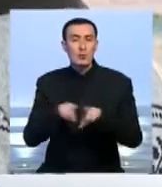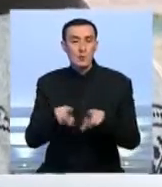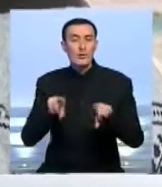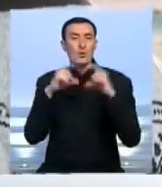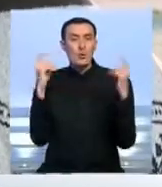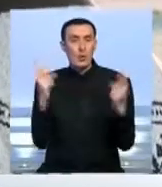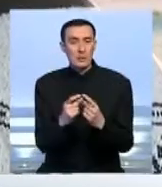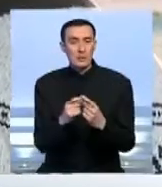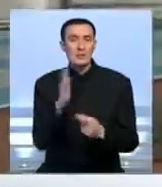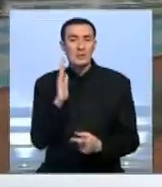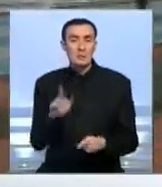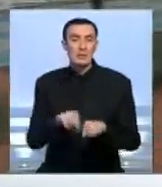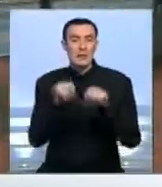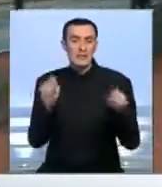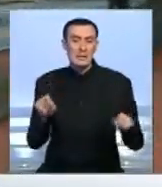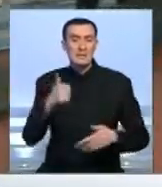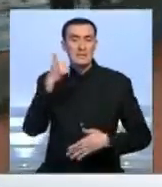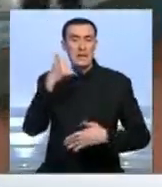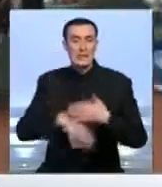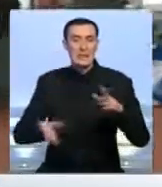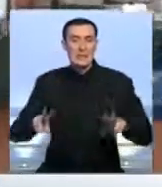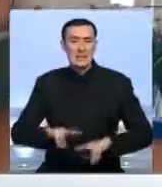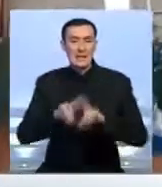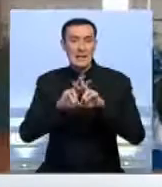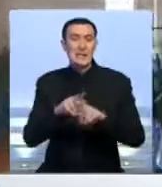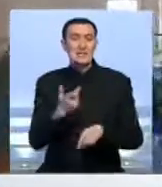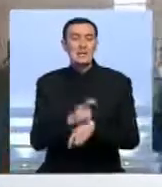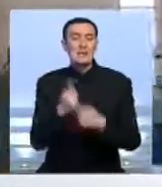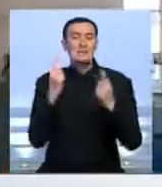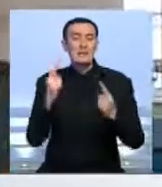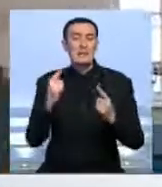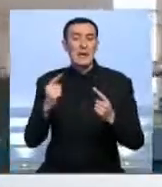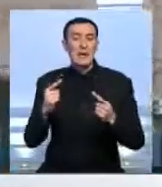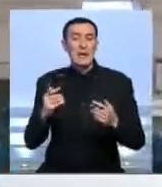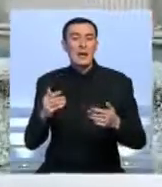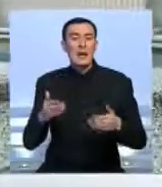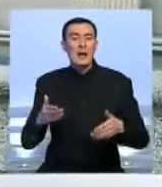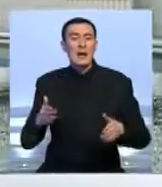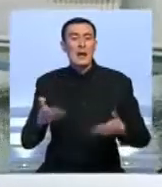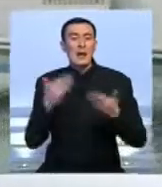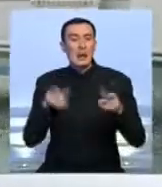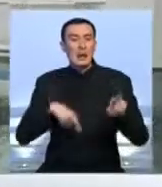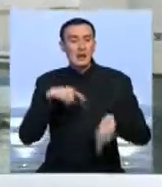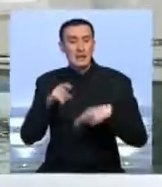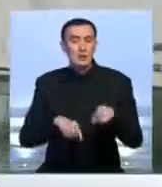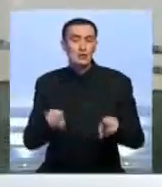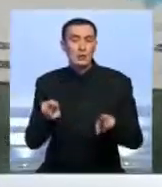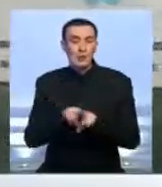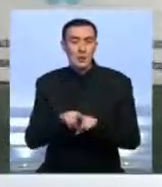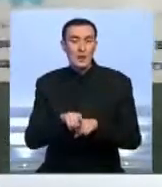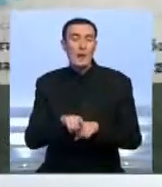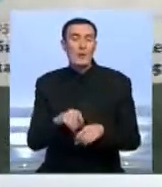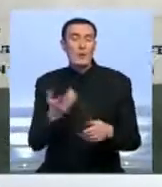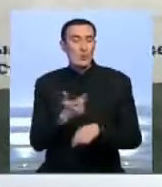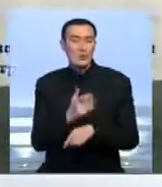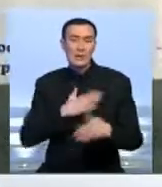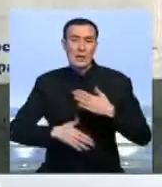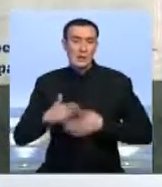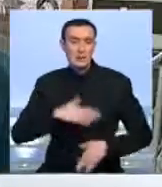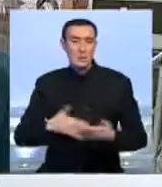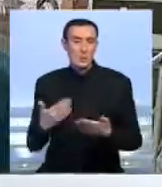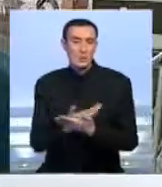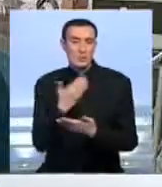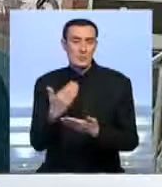комплекс появится и в столице. Самая титулованная легкоатлетка страны Ольга Рыпакова отметила, что такой факт не может не